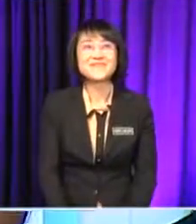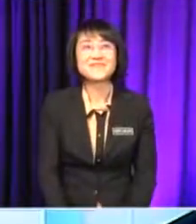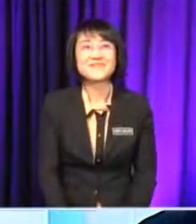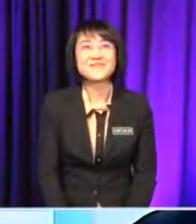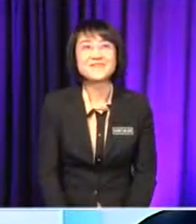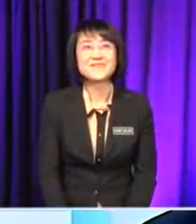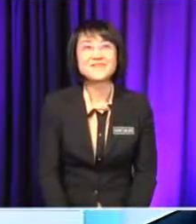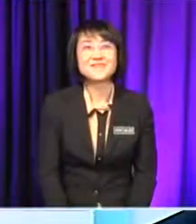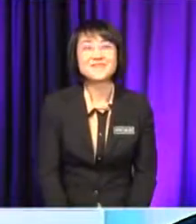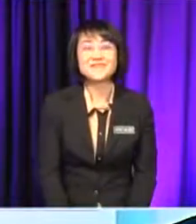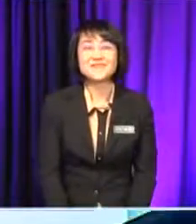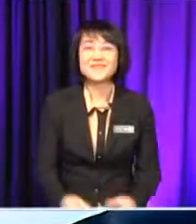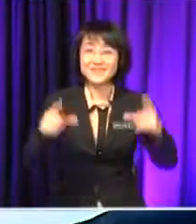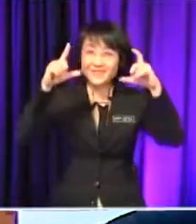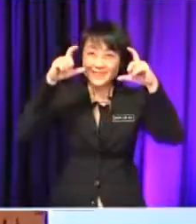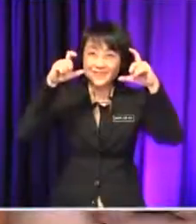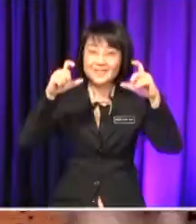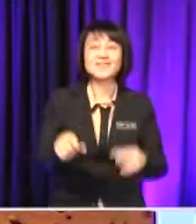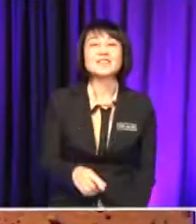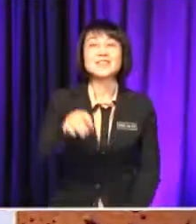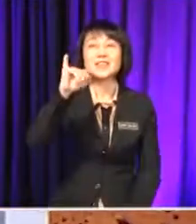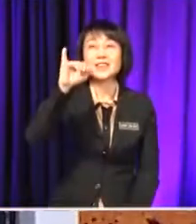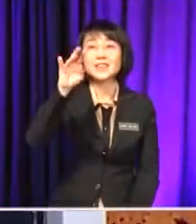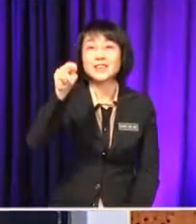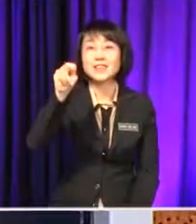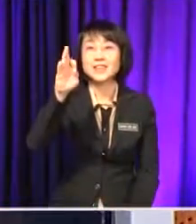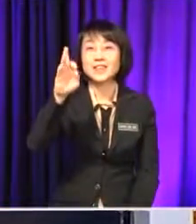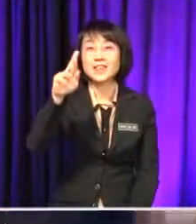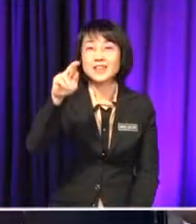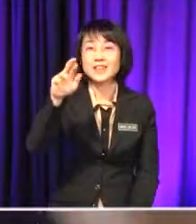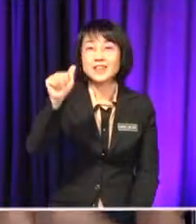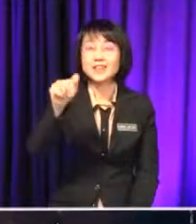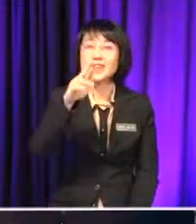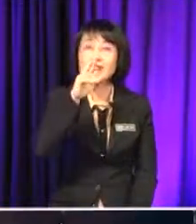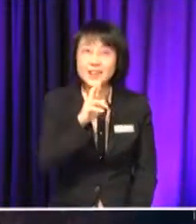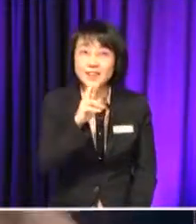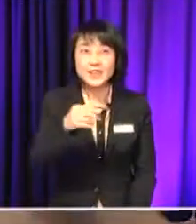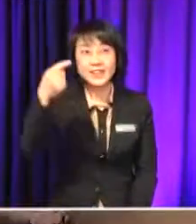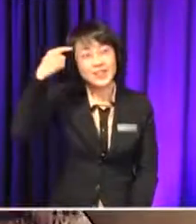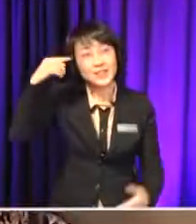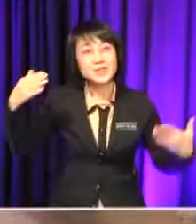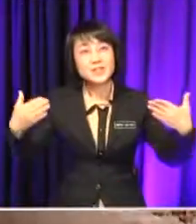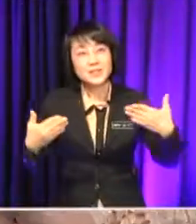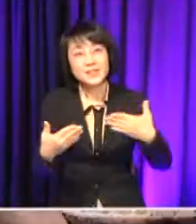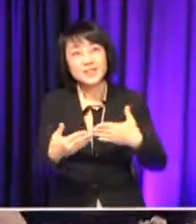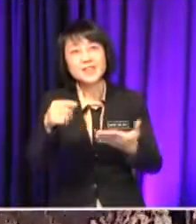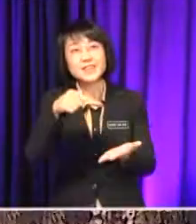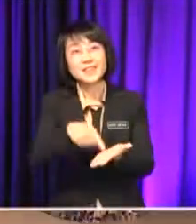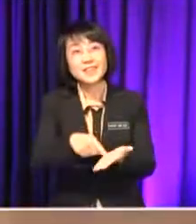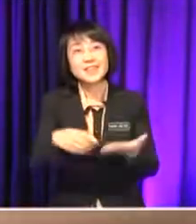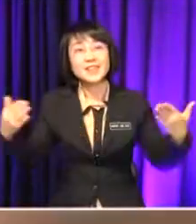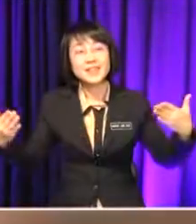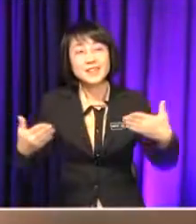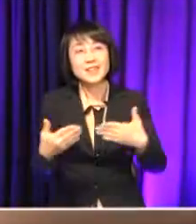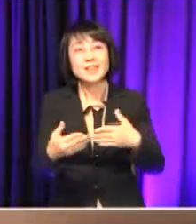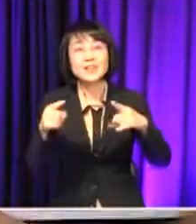dome. Okey. Kemudian kita ada kamera infrared. Okey. Kemudian untuk penyambungan ini kita akan sambungkan ke